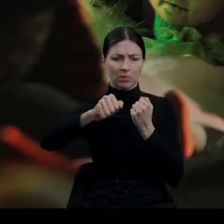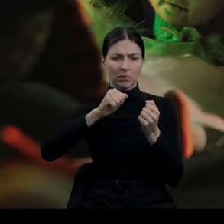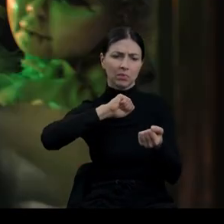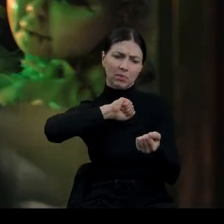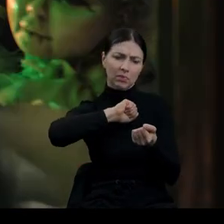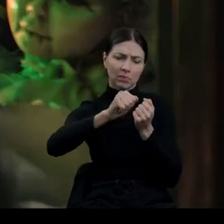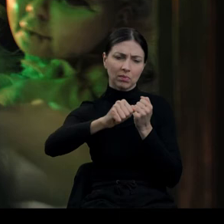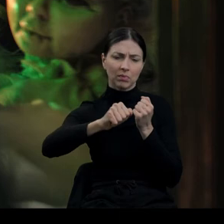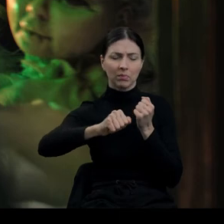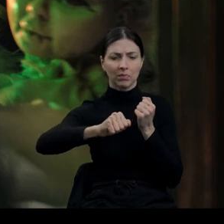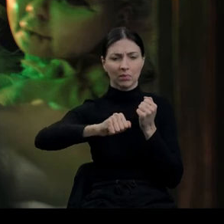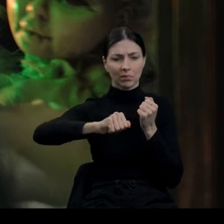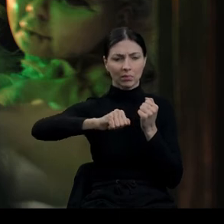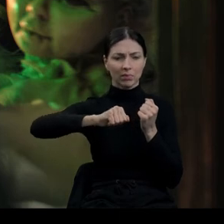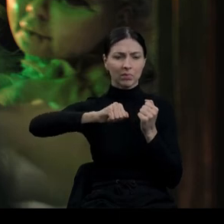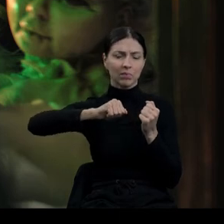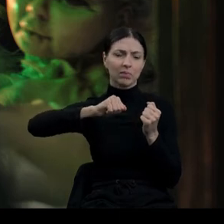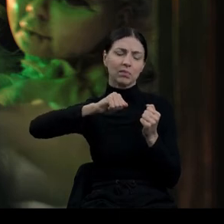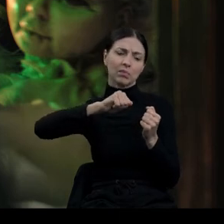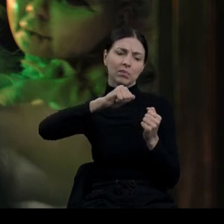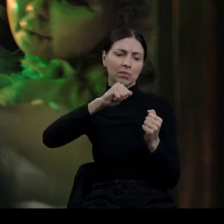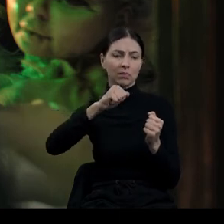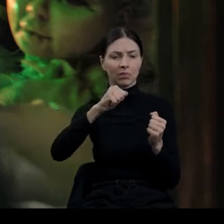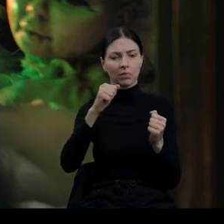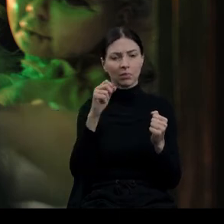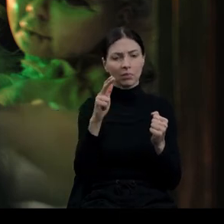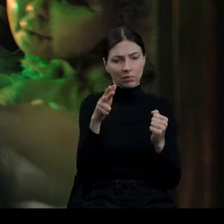i jakimś językiem dialogu z aktorem,